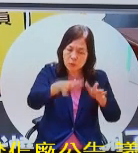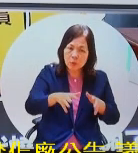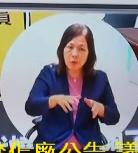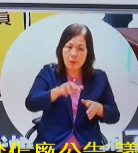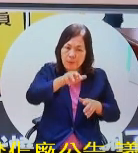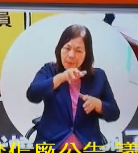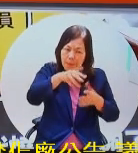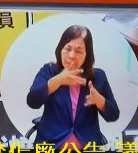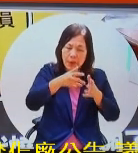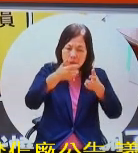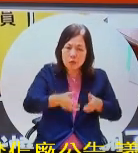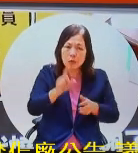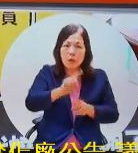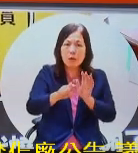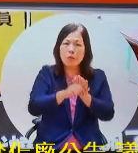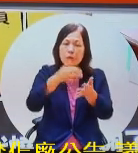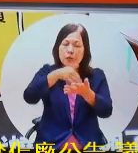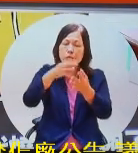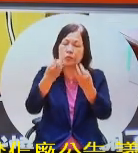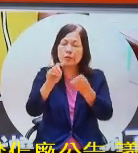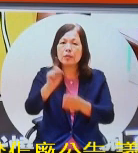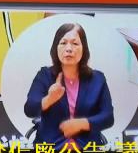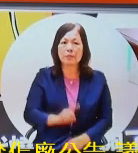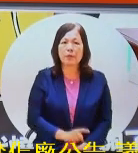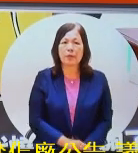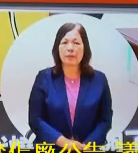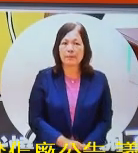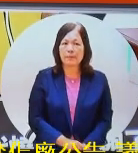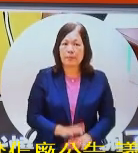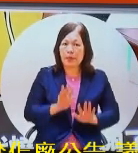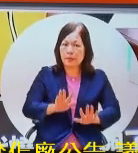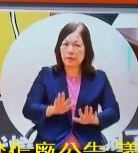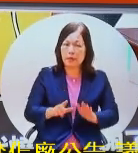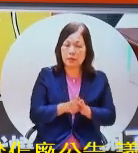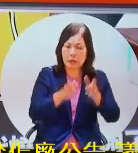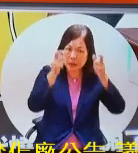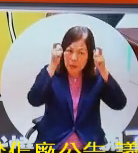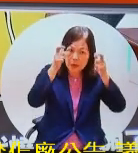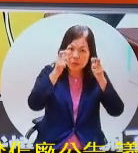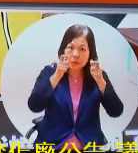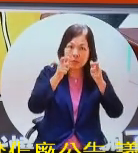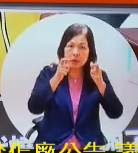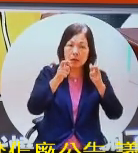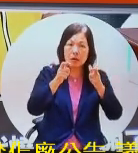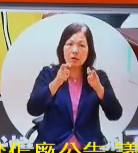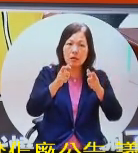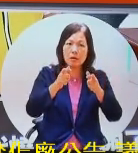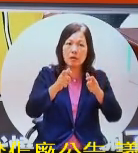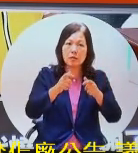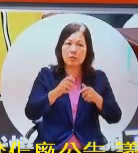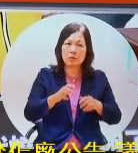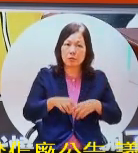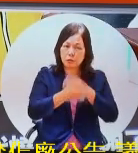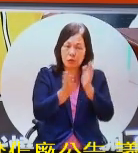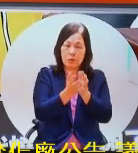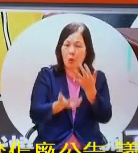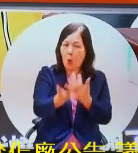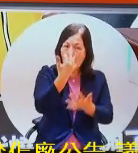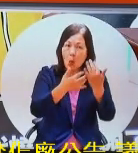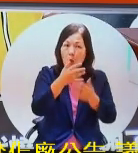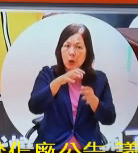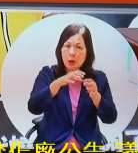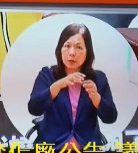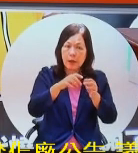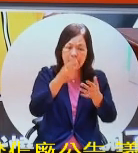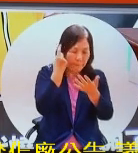算的？来，我算给你们看。现在目前我们高雄所有的文化场，它的每天所